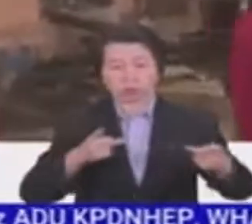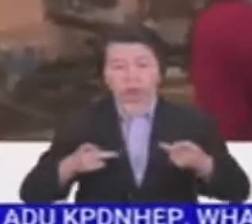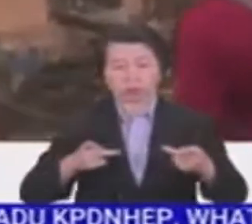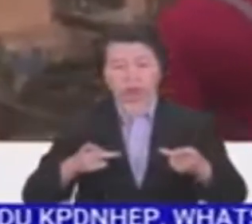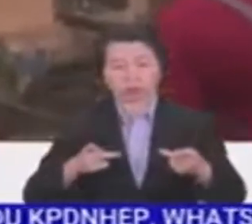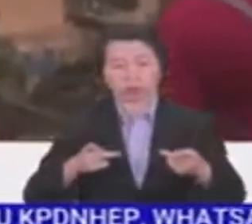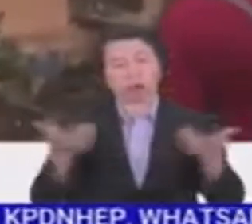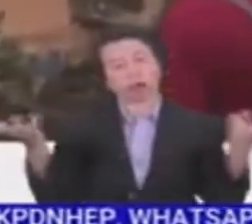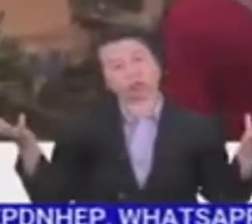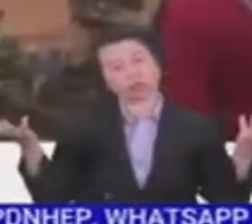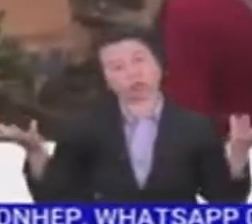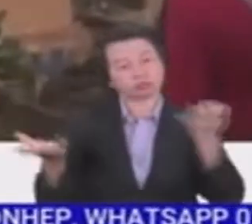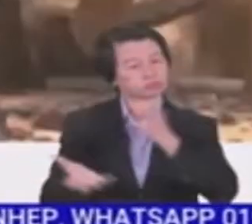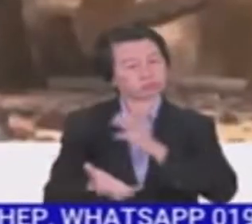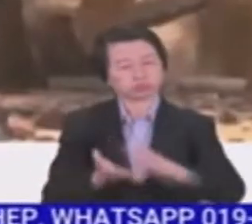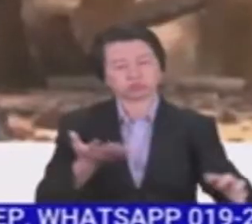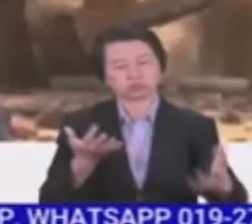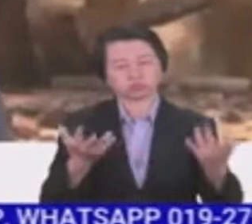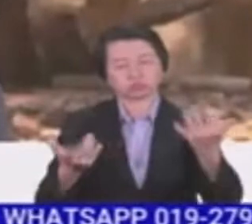turut hangus terbakar.